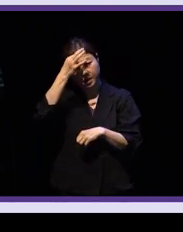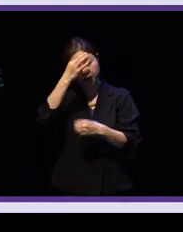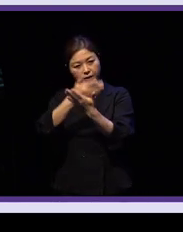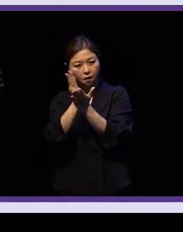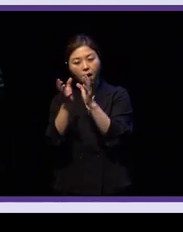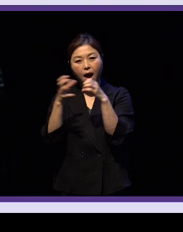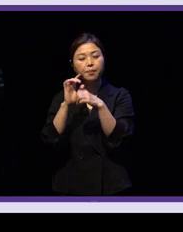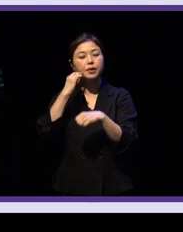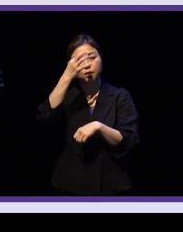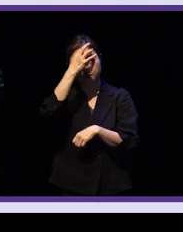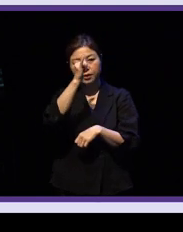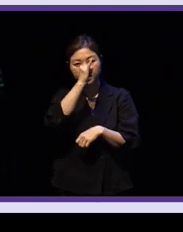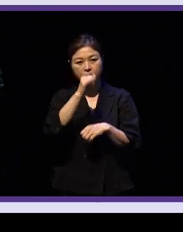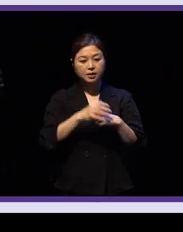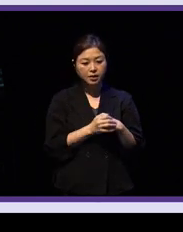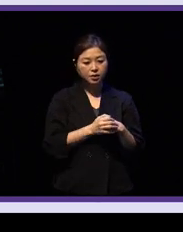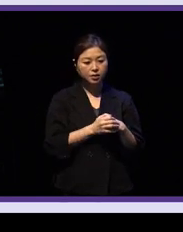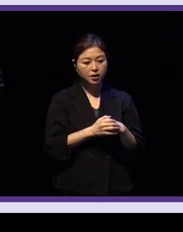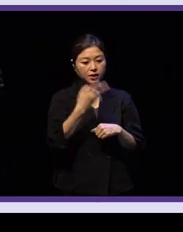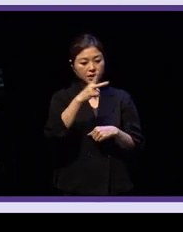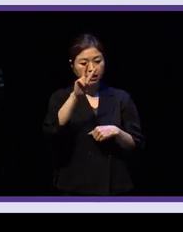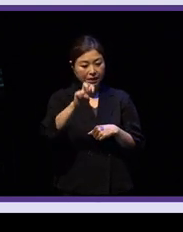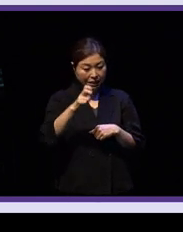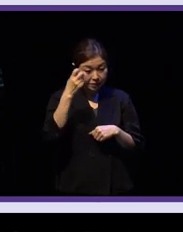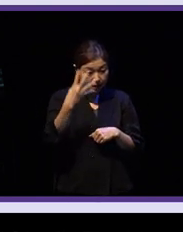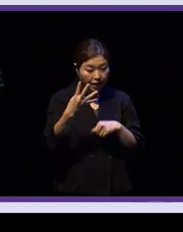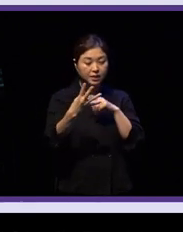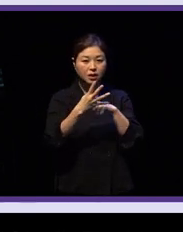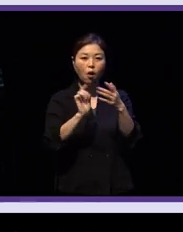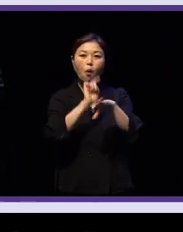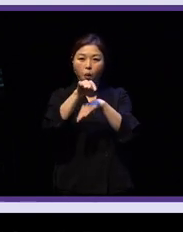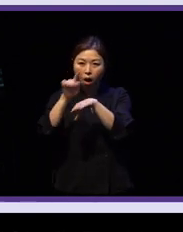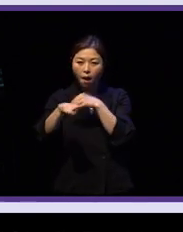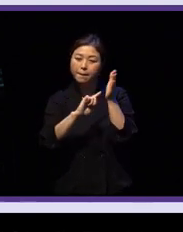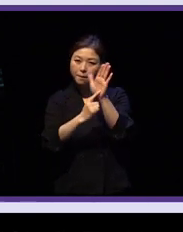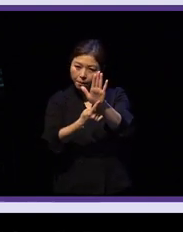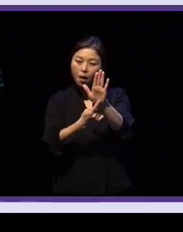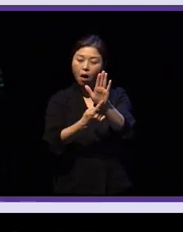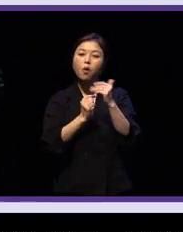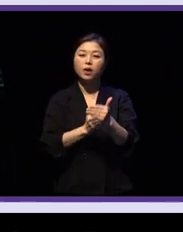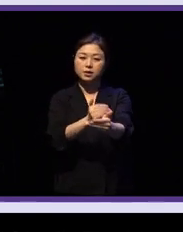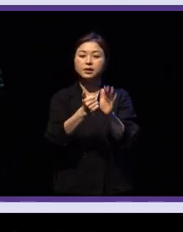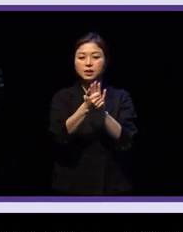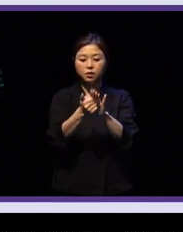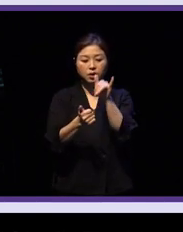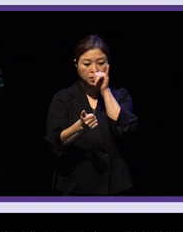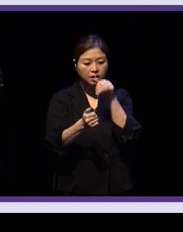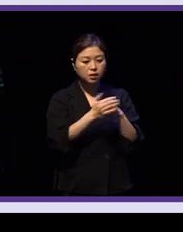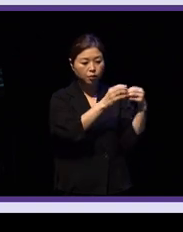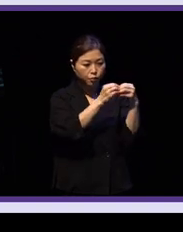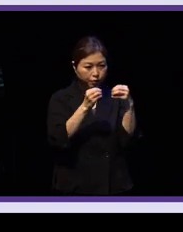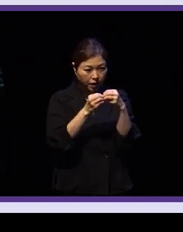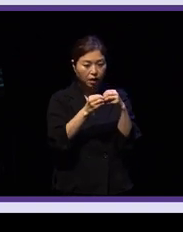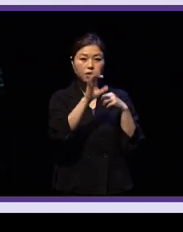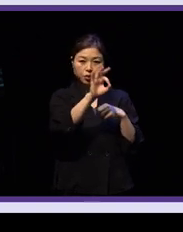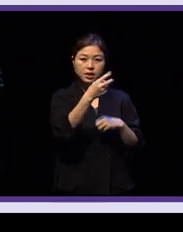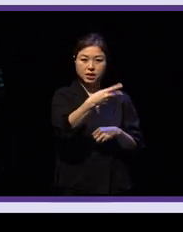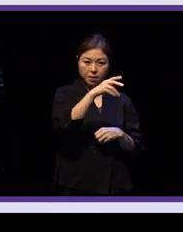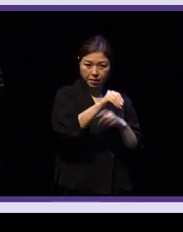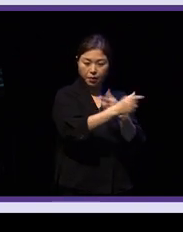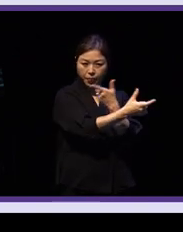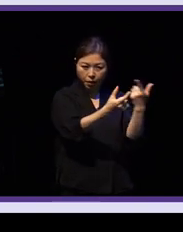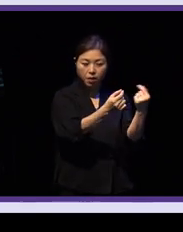공개적인 외부 작품 발표 과정을 지원해 드립니다 지원금연은 문학 분야는 1천만원으로 동일하지만